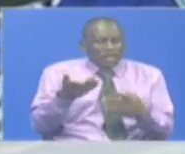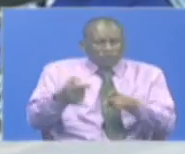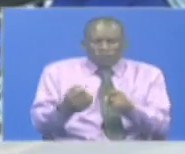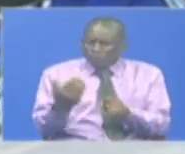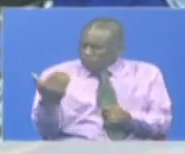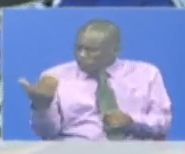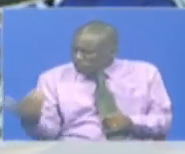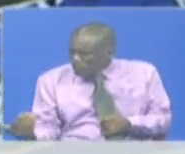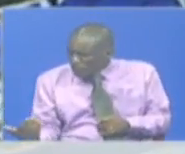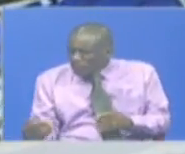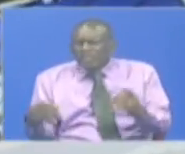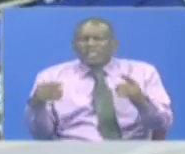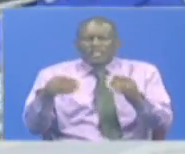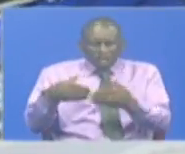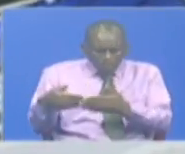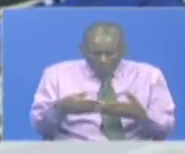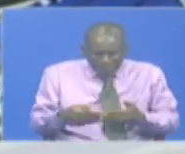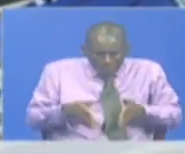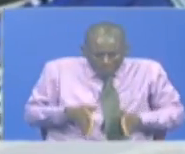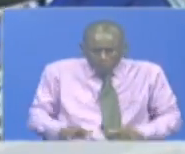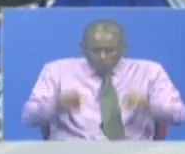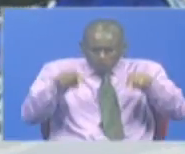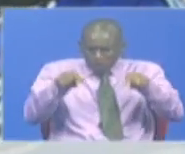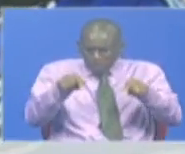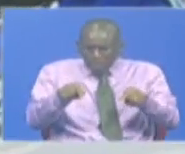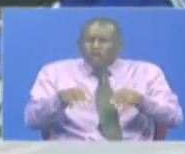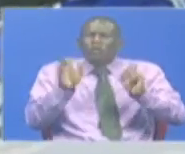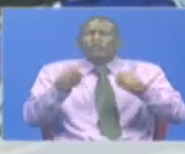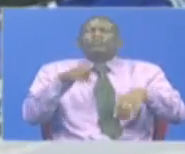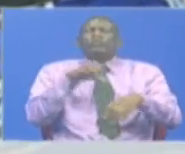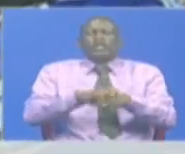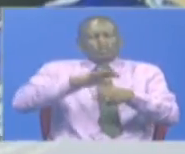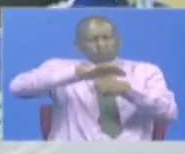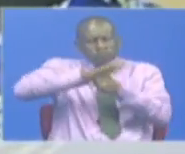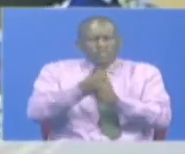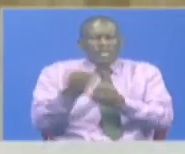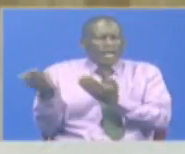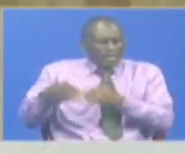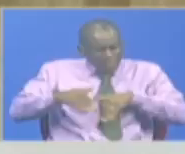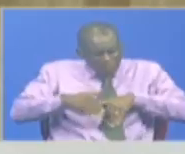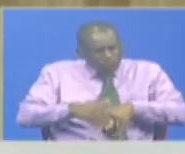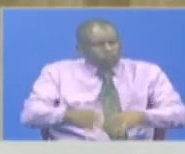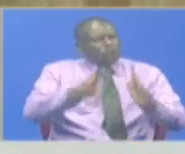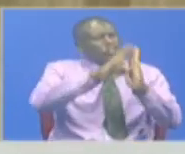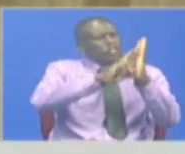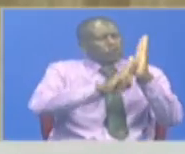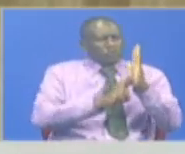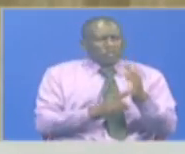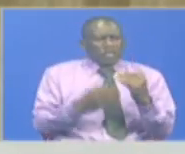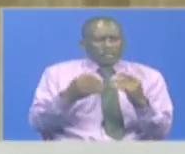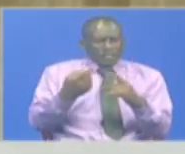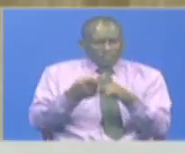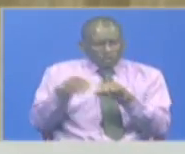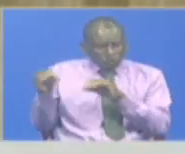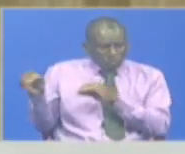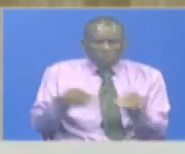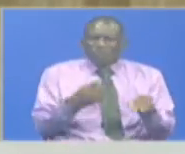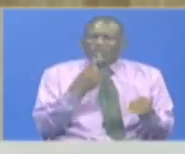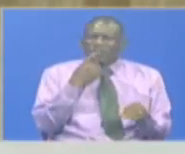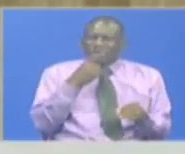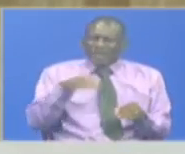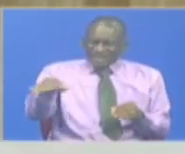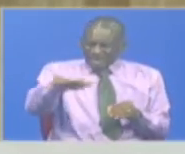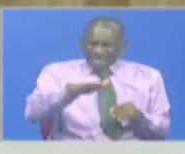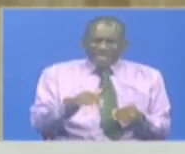mpaka anayezaliwa. Kwa hivyo tujikingeni, tufuate sheria vile zinavyotakana. We then head to the red zone, the actual war